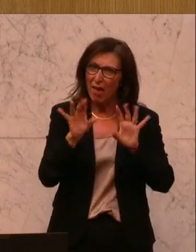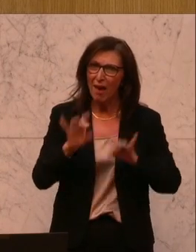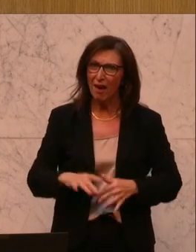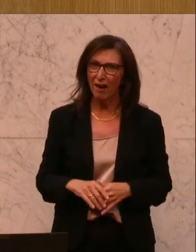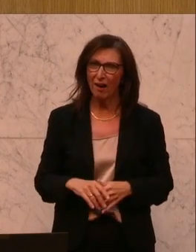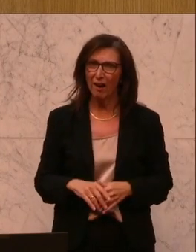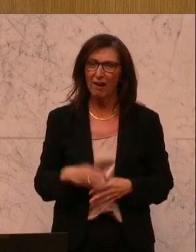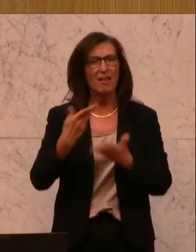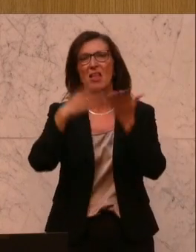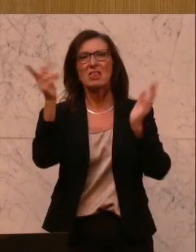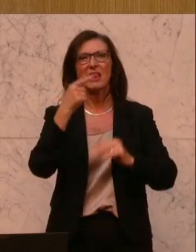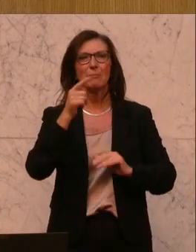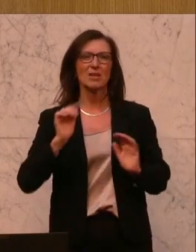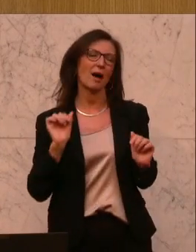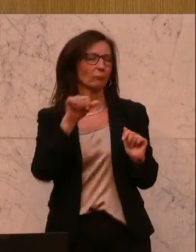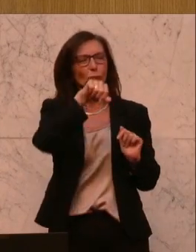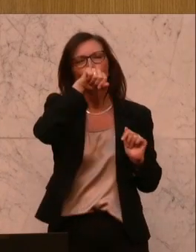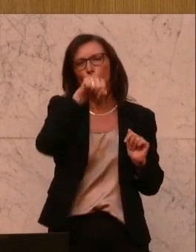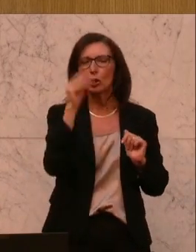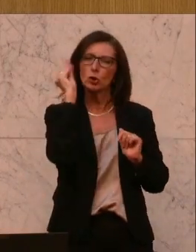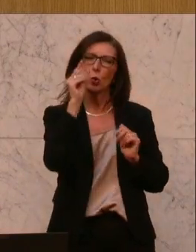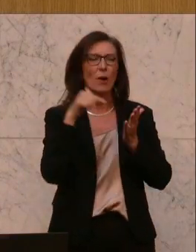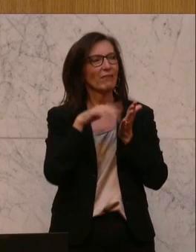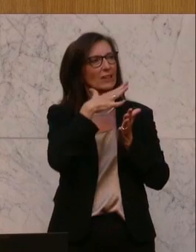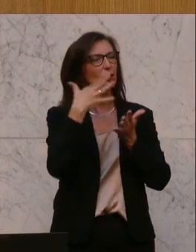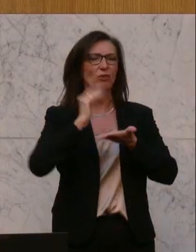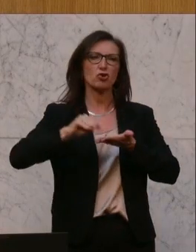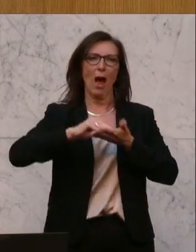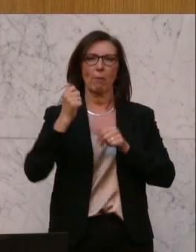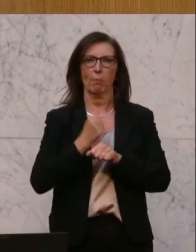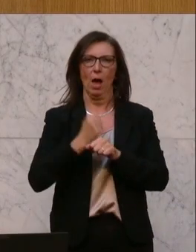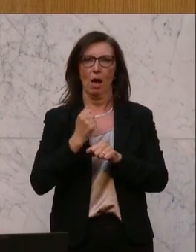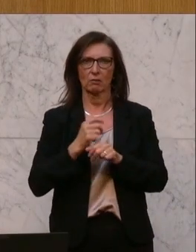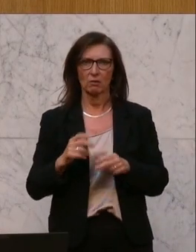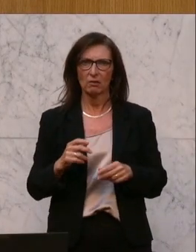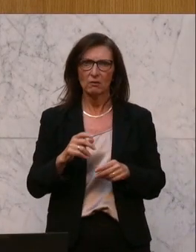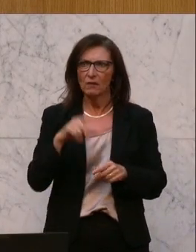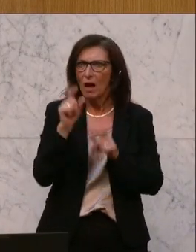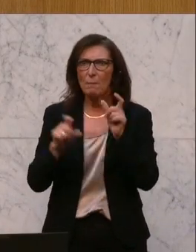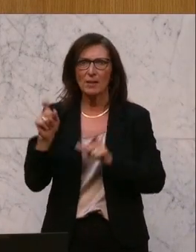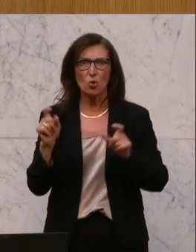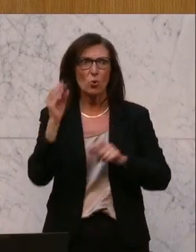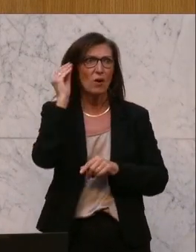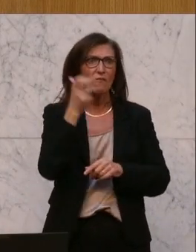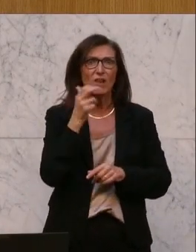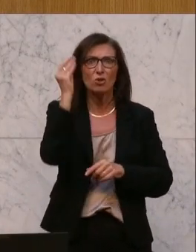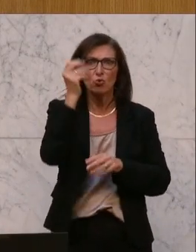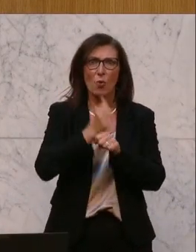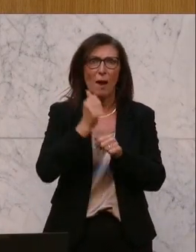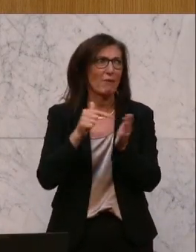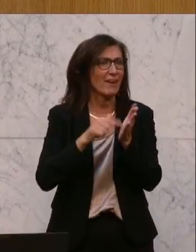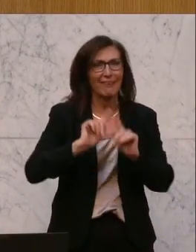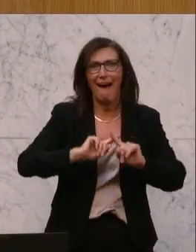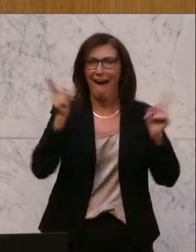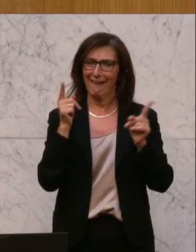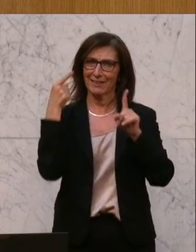eine Schule gehen, weil da kann ich so herrlich viel Bürokratie erledigen. Sondern die gehen dorthin, weil sie etwas anderes machen wollen. Es gibt zum